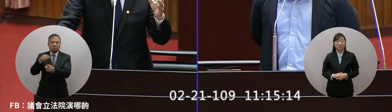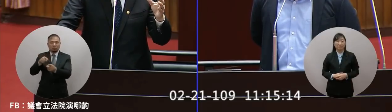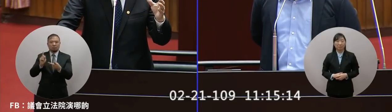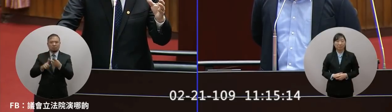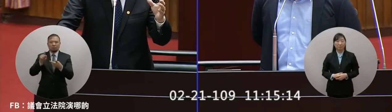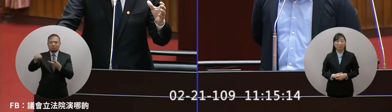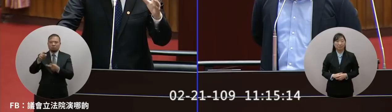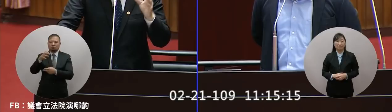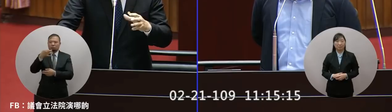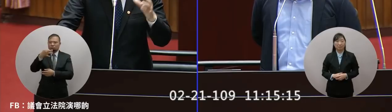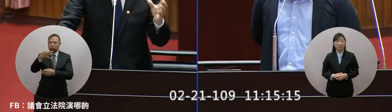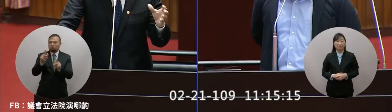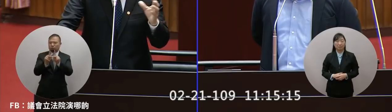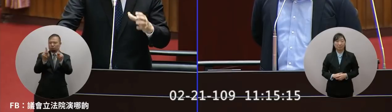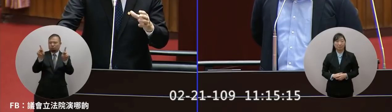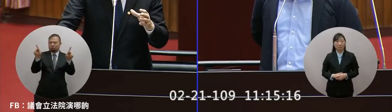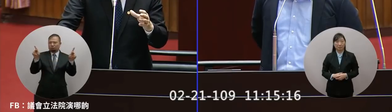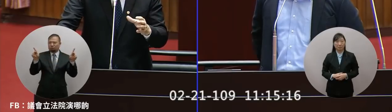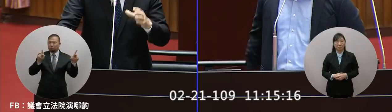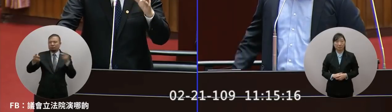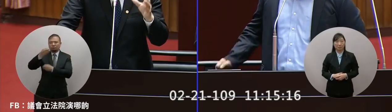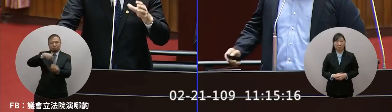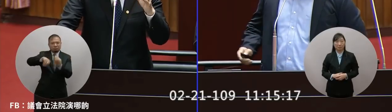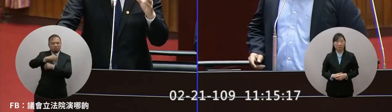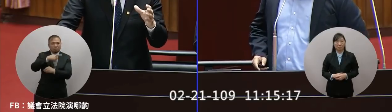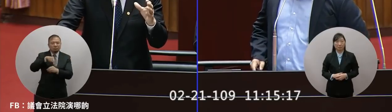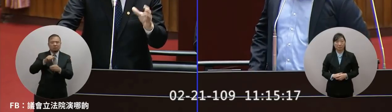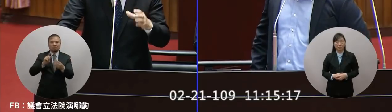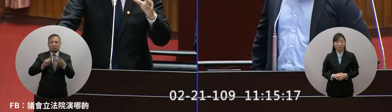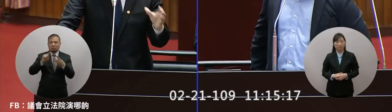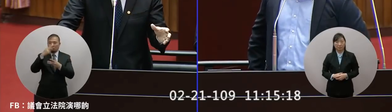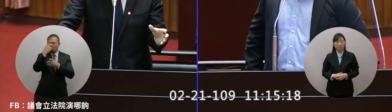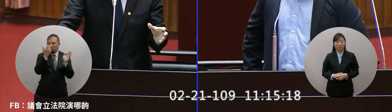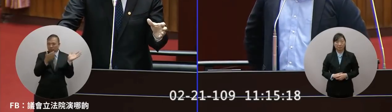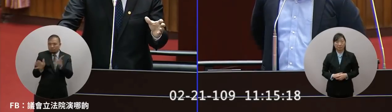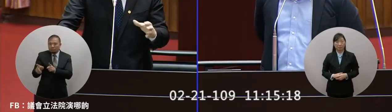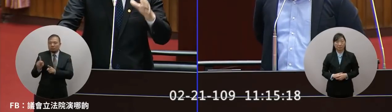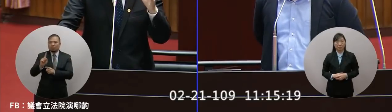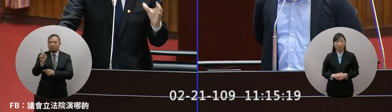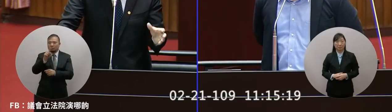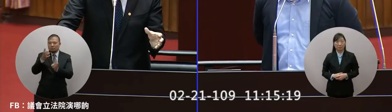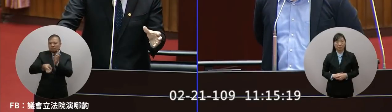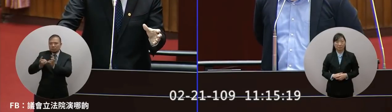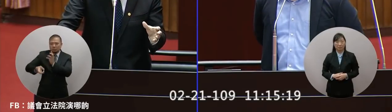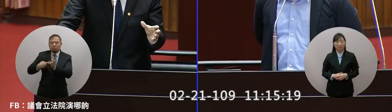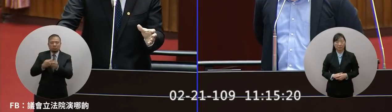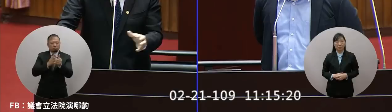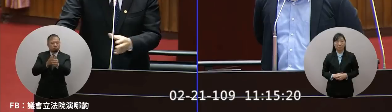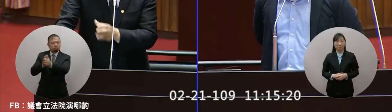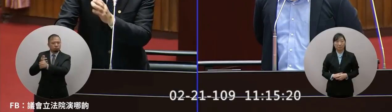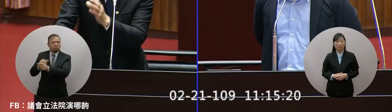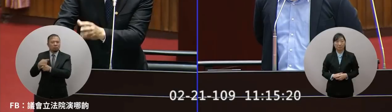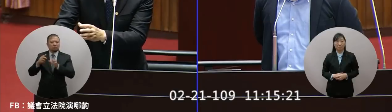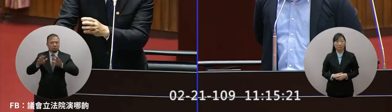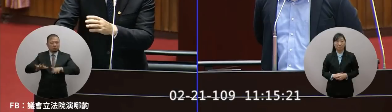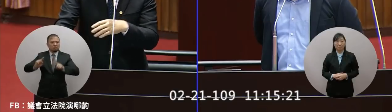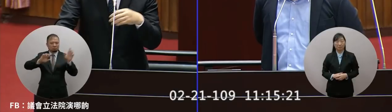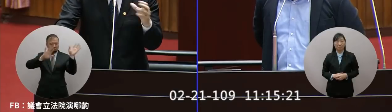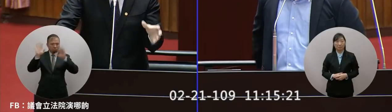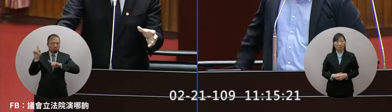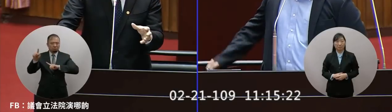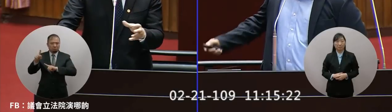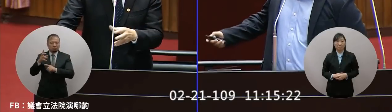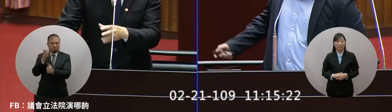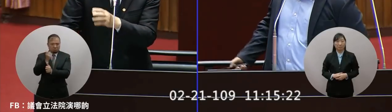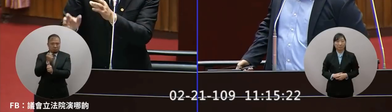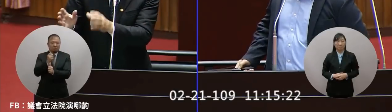的有关的管理的这个部分，我们都已经进行了必要的了解，也都有充分的掌握。那刑案，因为这